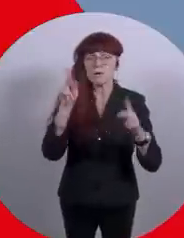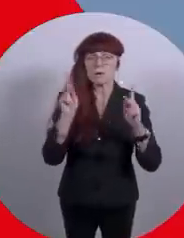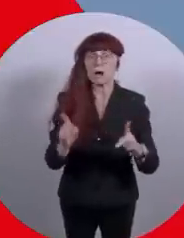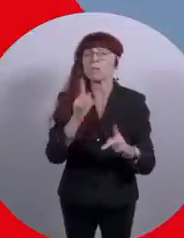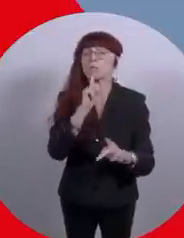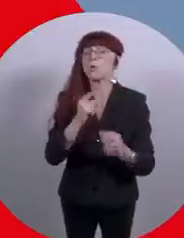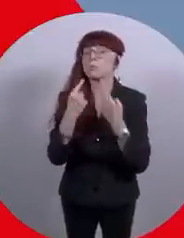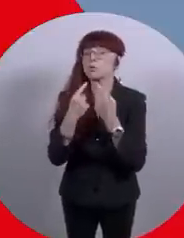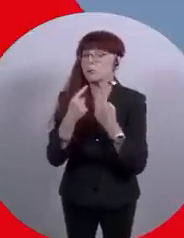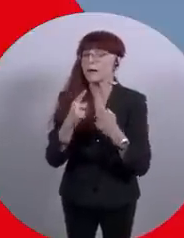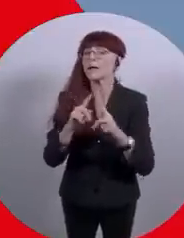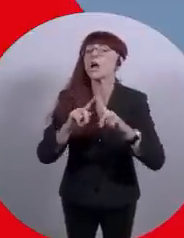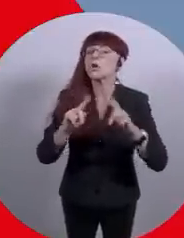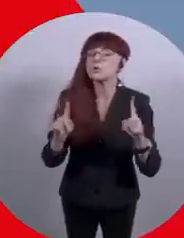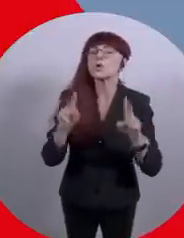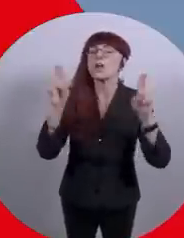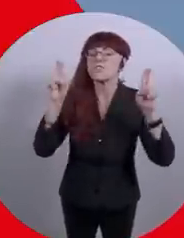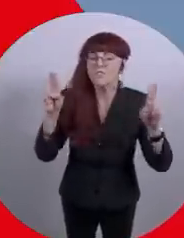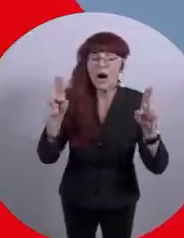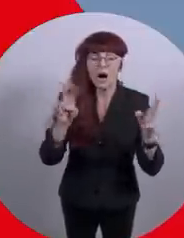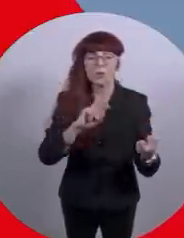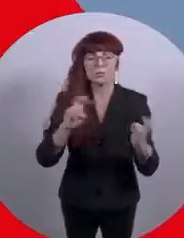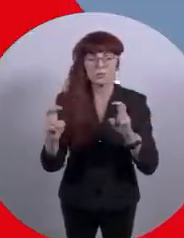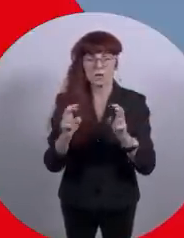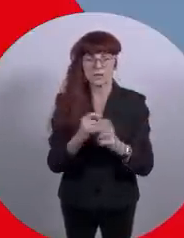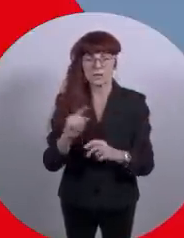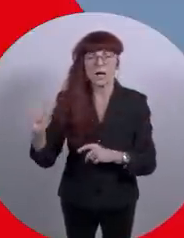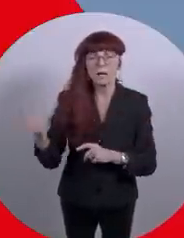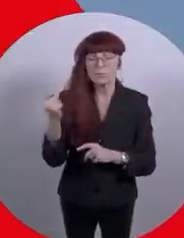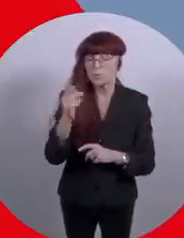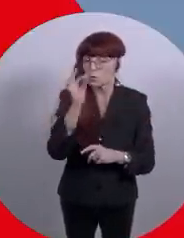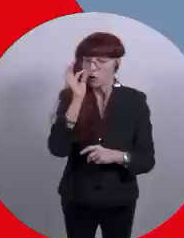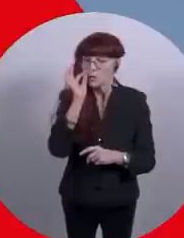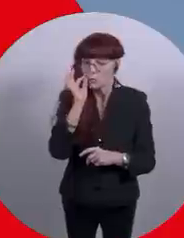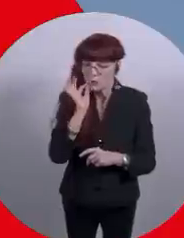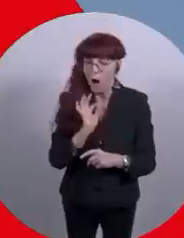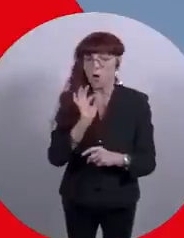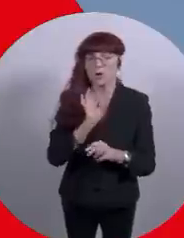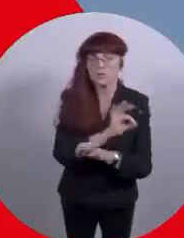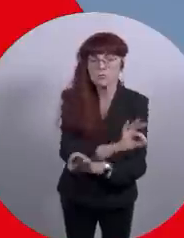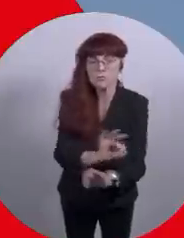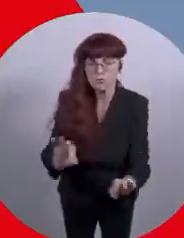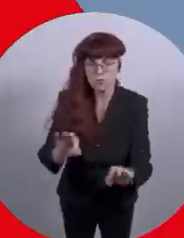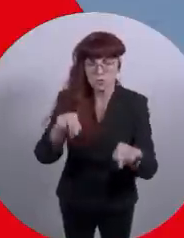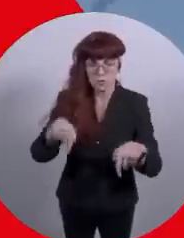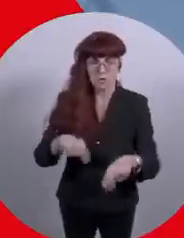diese auch tatsächlich umsetzen können vor allem auch für die Frauen in diesem Land danke Freundschaft